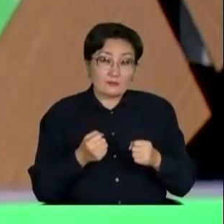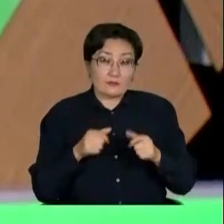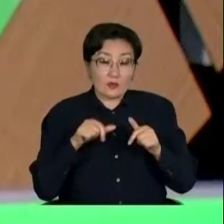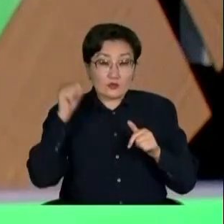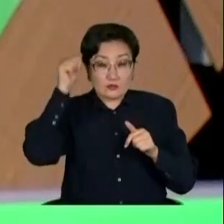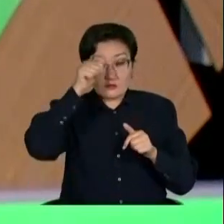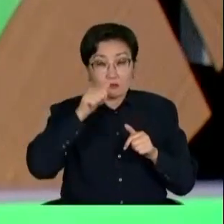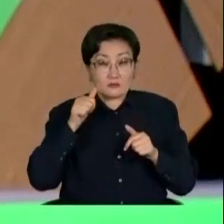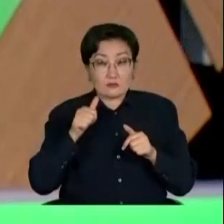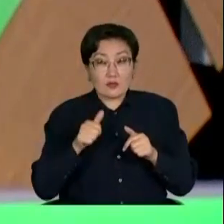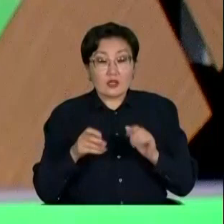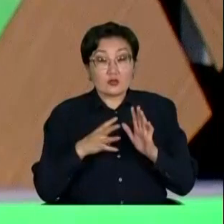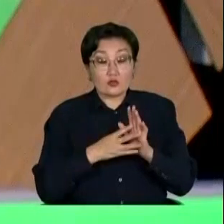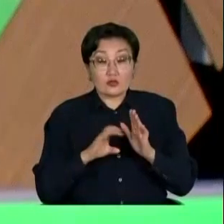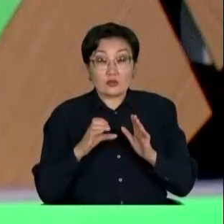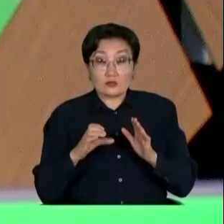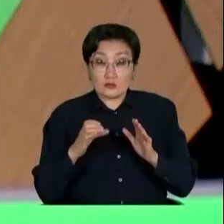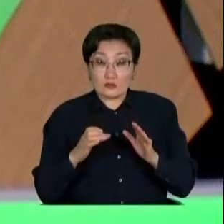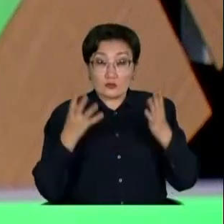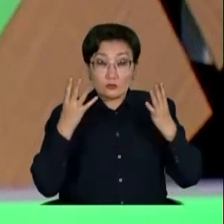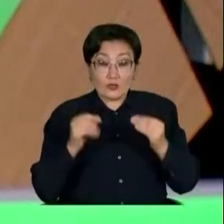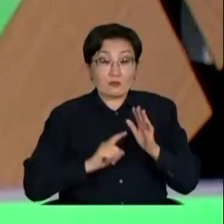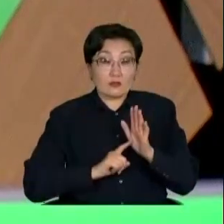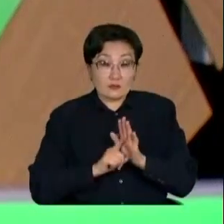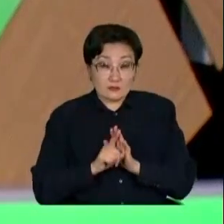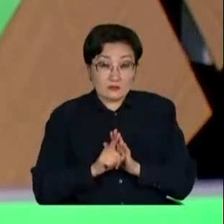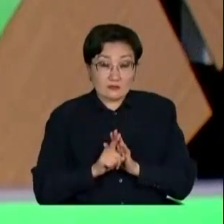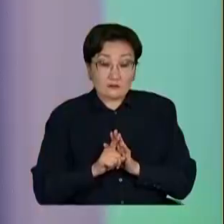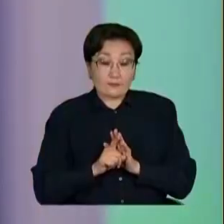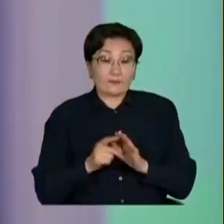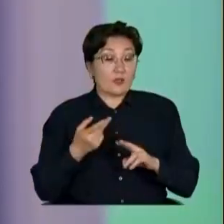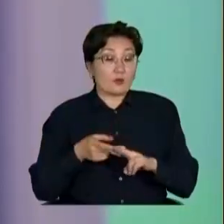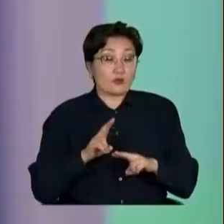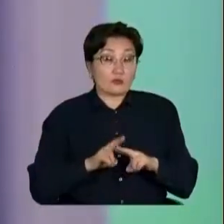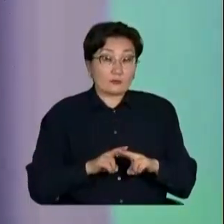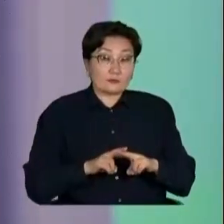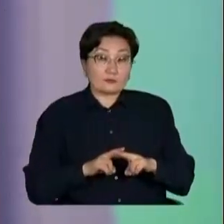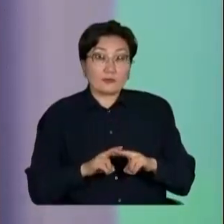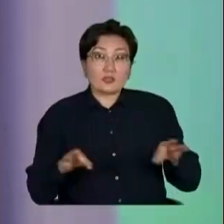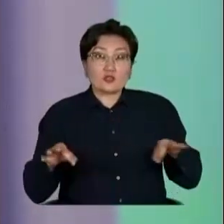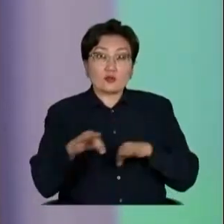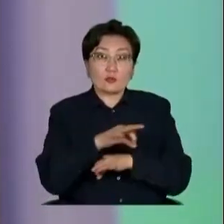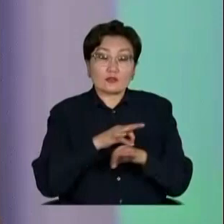ағымдағы жылдың 9 қыркүйек күні басталды. Бұл